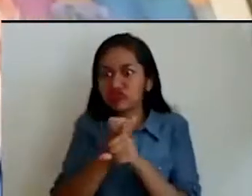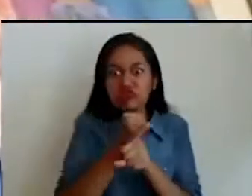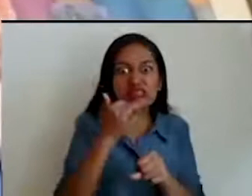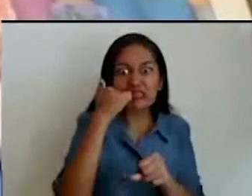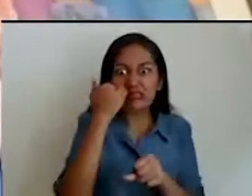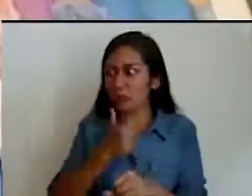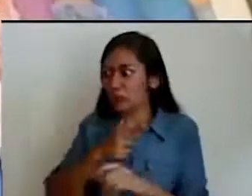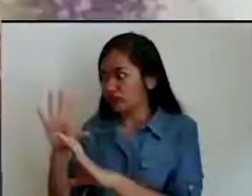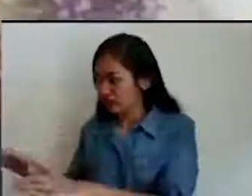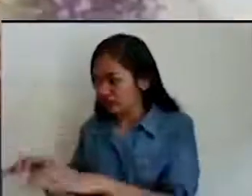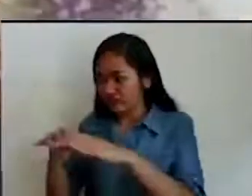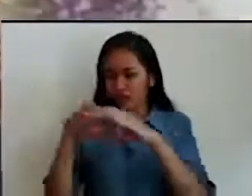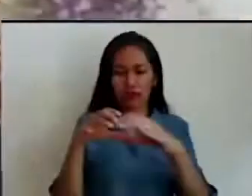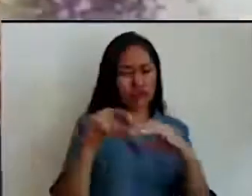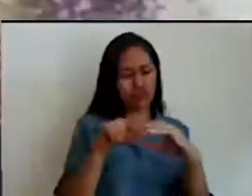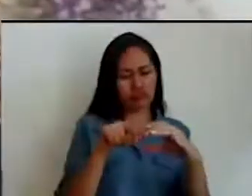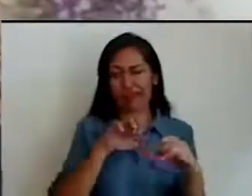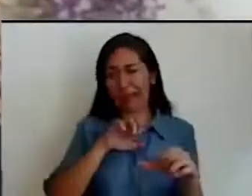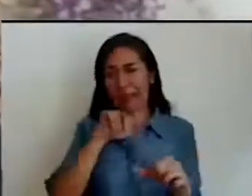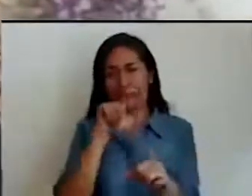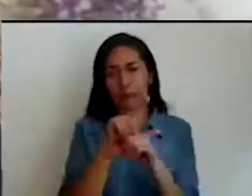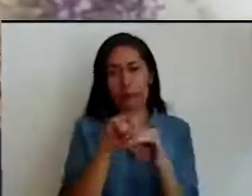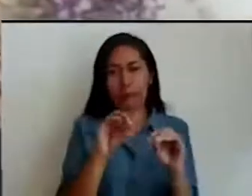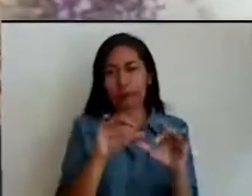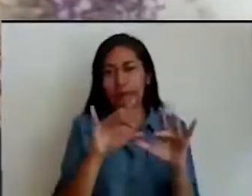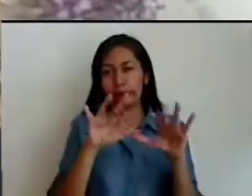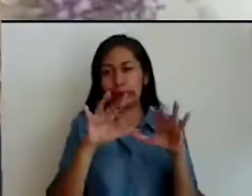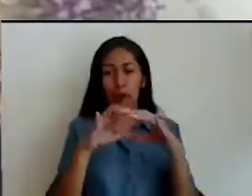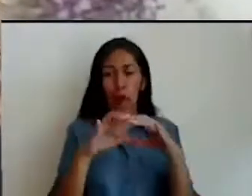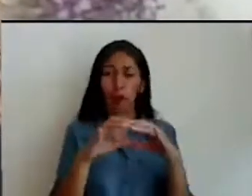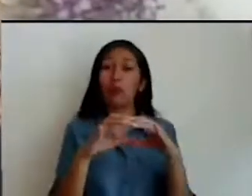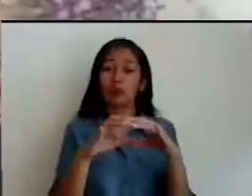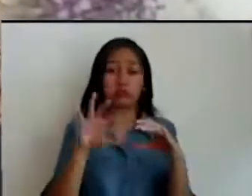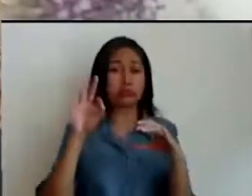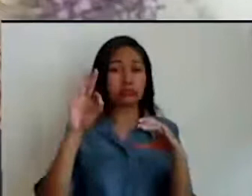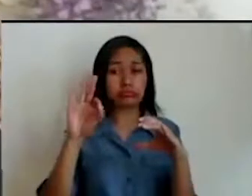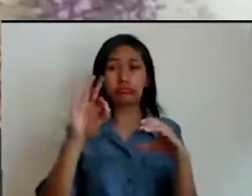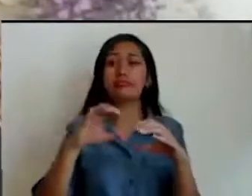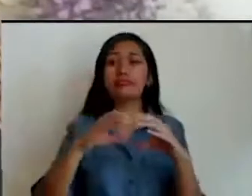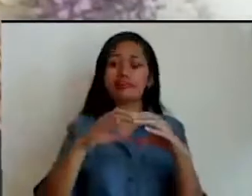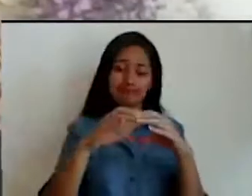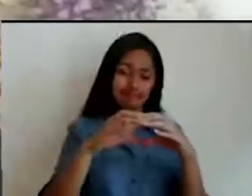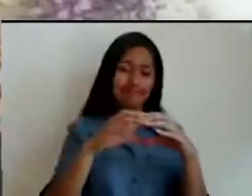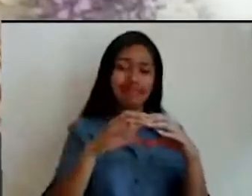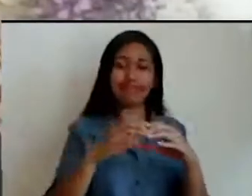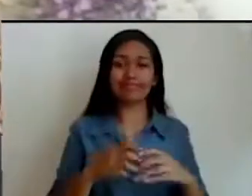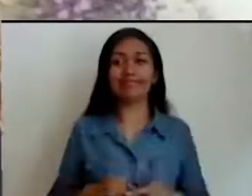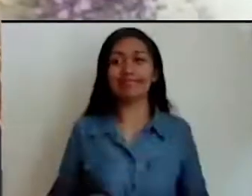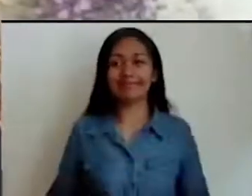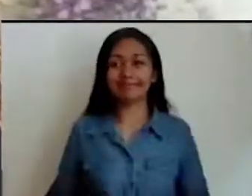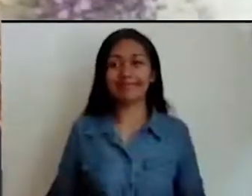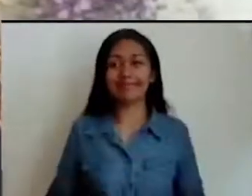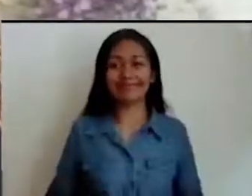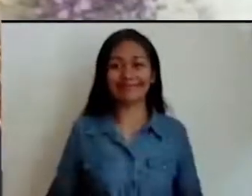Certo. Giorgio, vado a chiudere la sessione. Tu vuoi dire qualche messaggio finale per l'audienza?